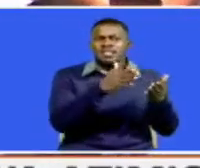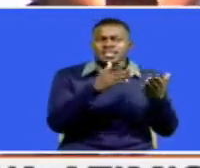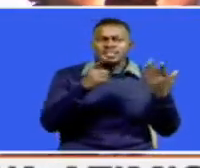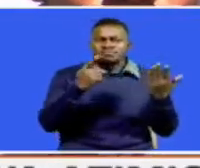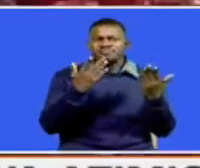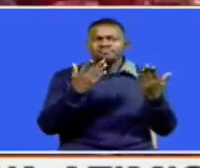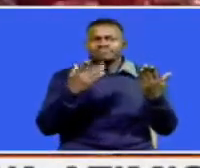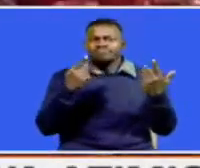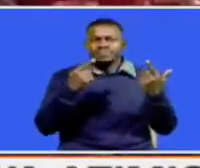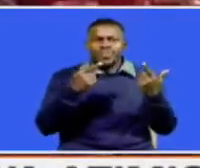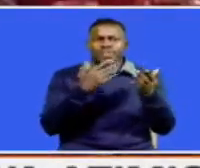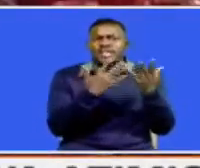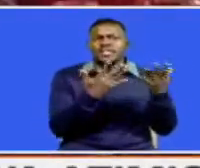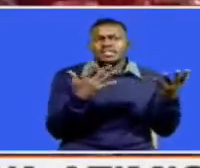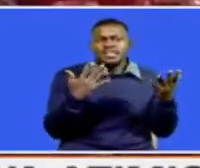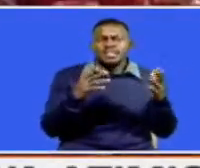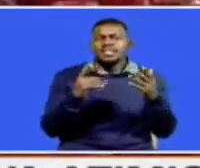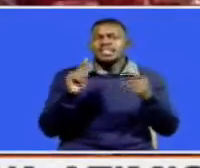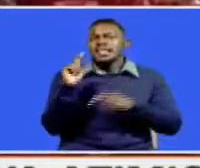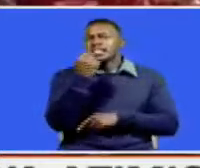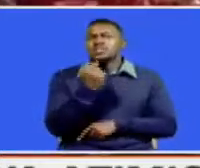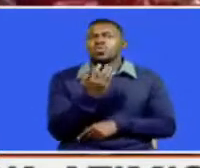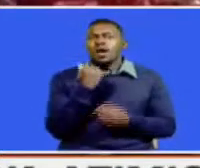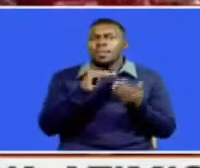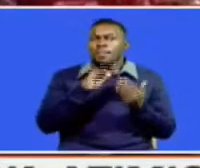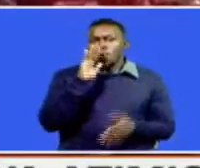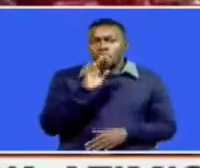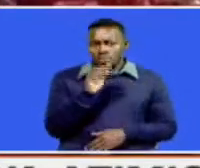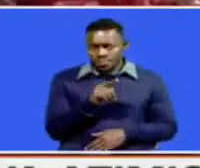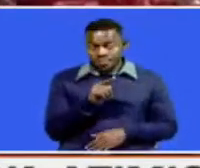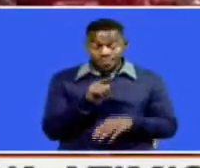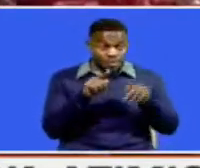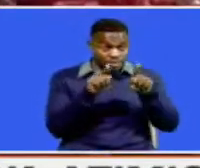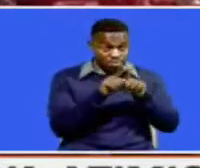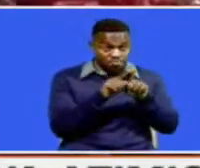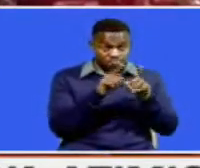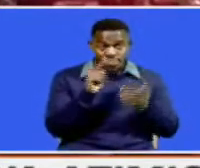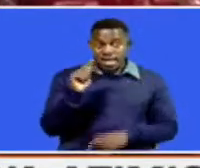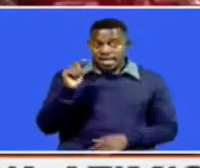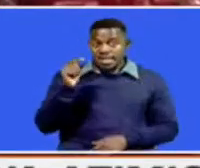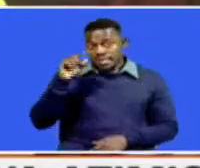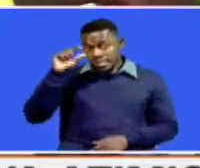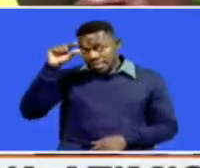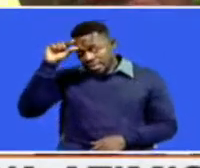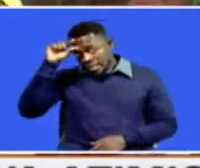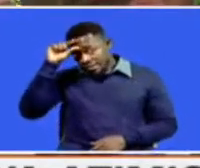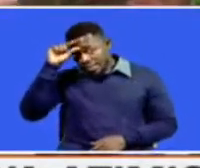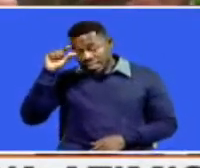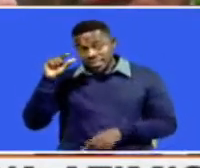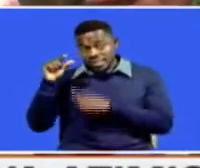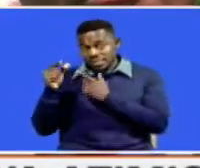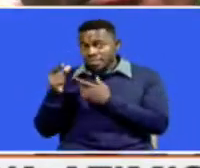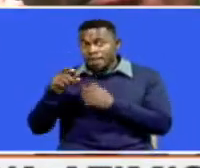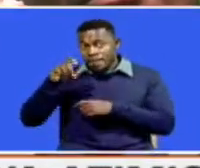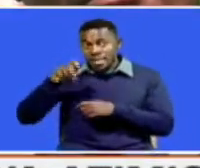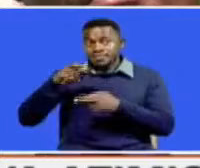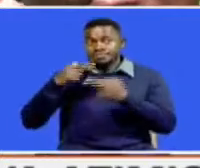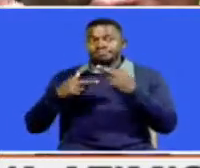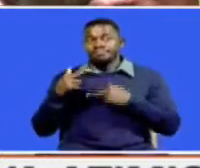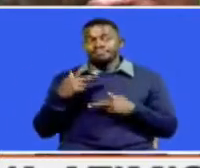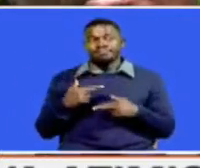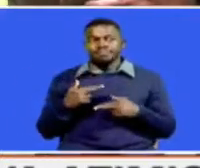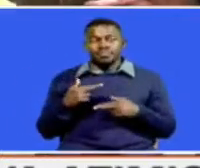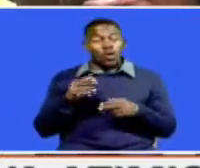kuandamana na kufikishwa kwa ripoti hiyo bungeni, ni dhahiri wana Kenya kwanza ndio wenye msukumo. Rethink anew